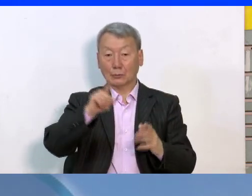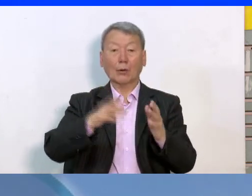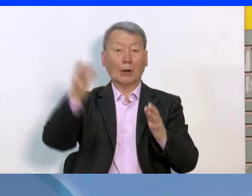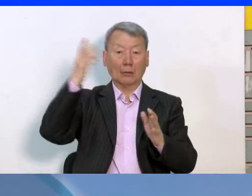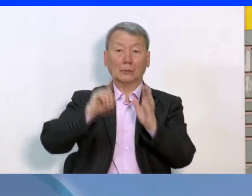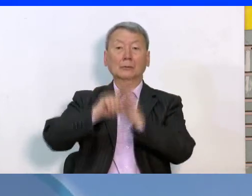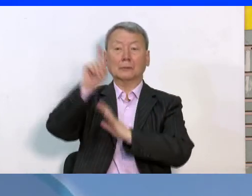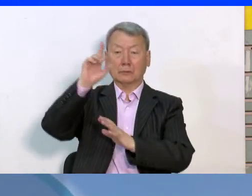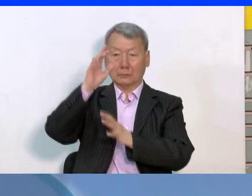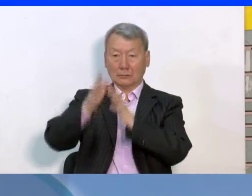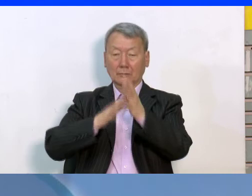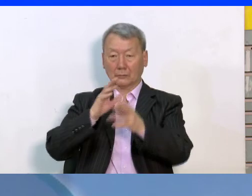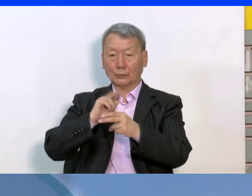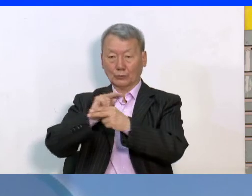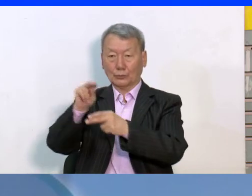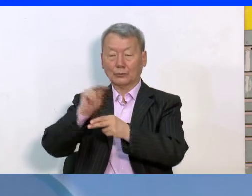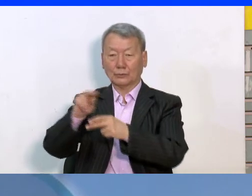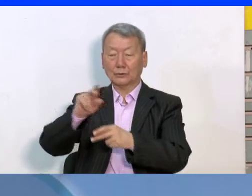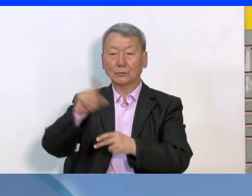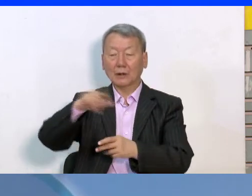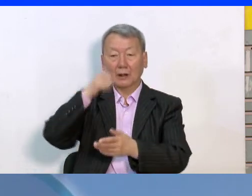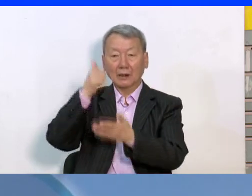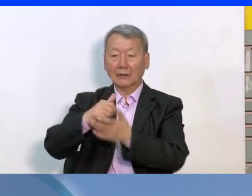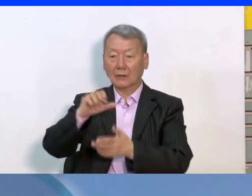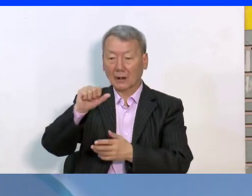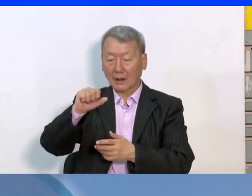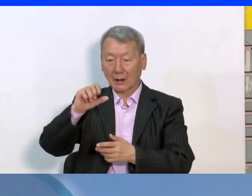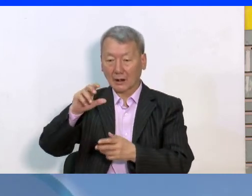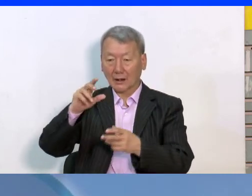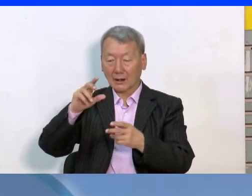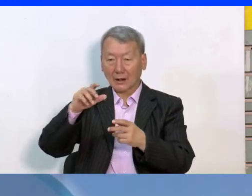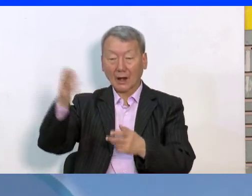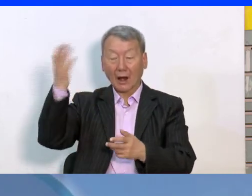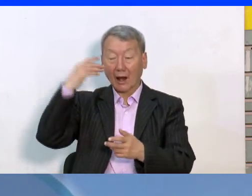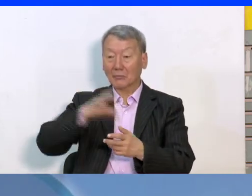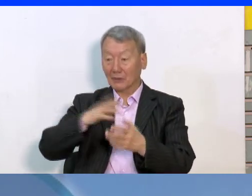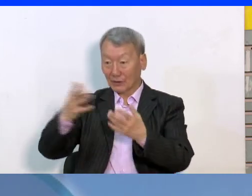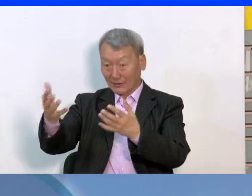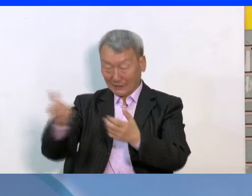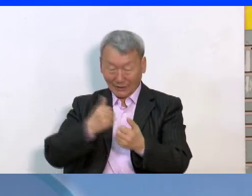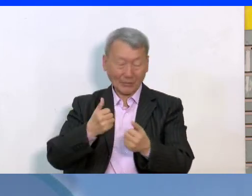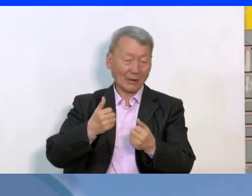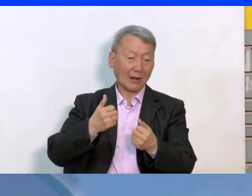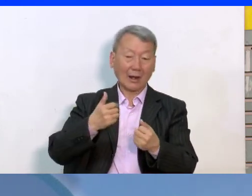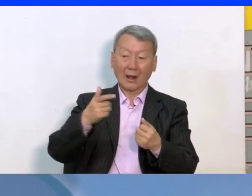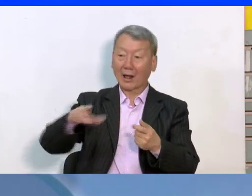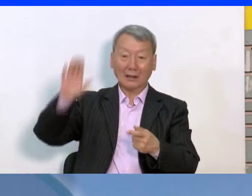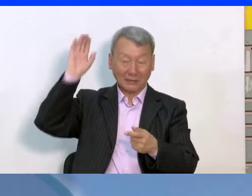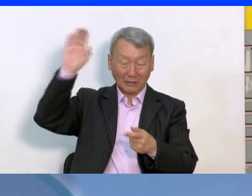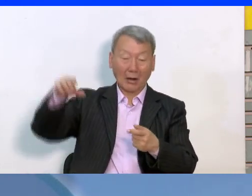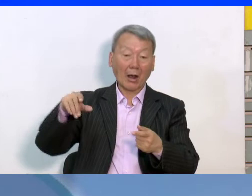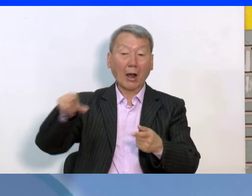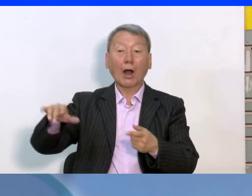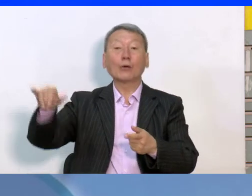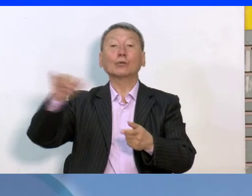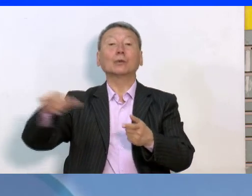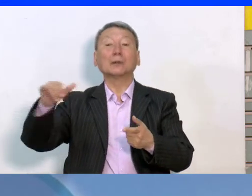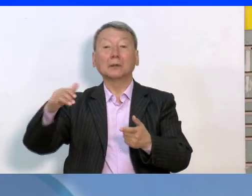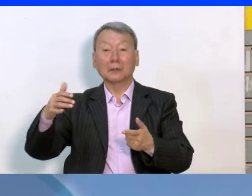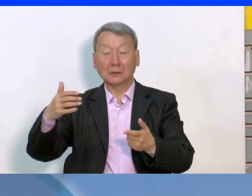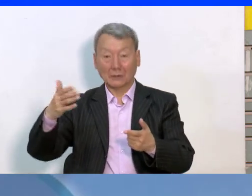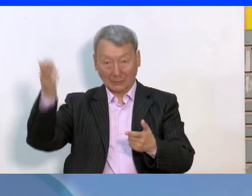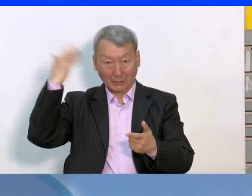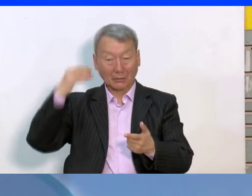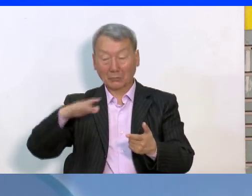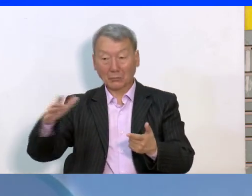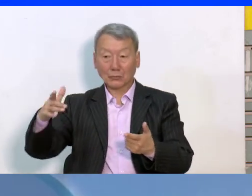çıkan bayağı analiz de alıp böyle koyuveriverdi de. Ошондо бая үйүнө келип, кеде үйүн мүчөлөрү, үй бүлө мүчөлөрүнө